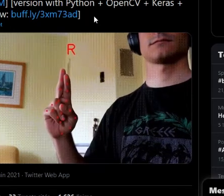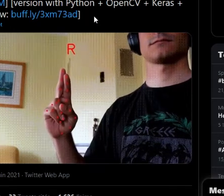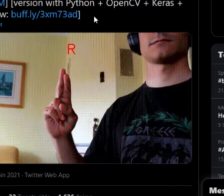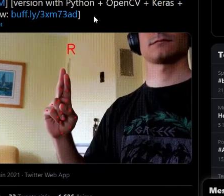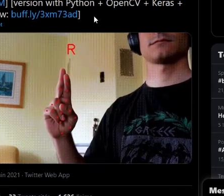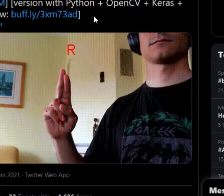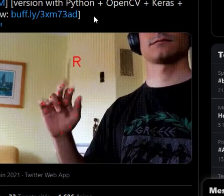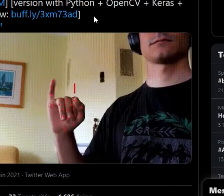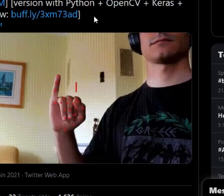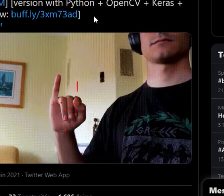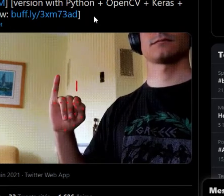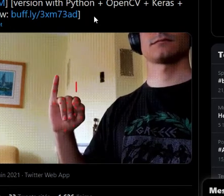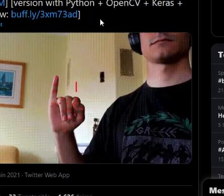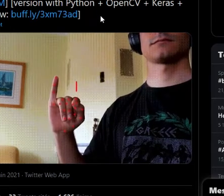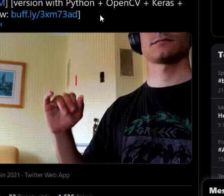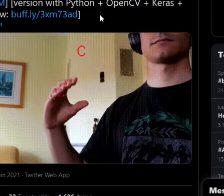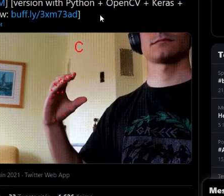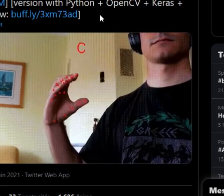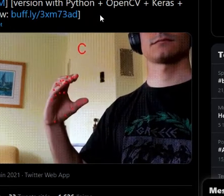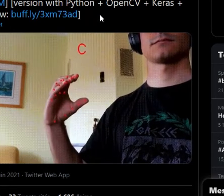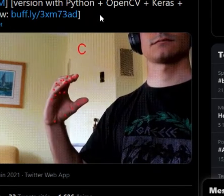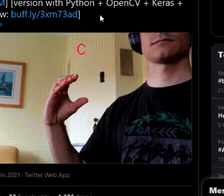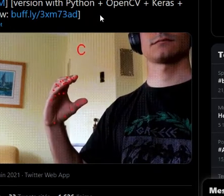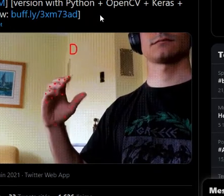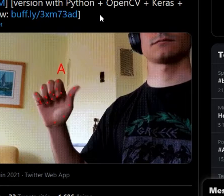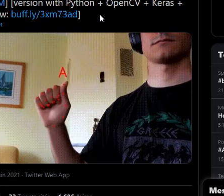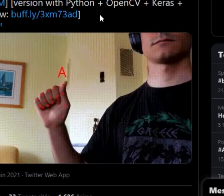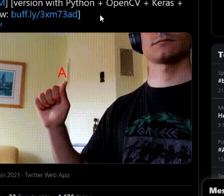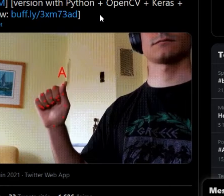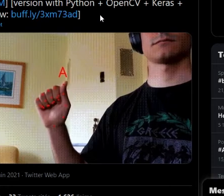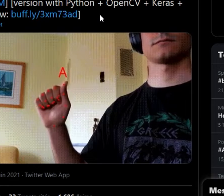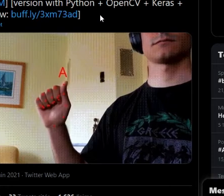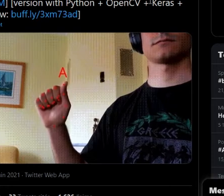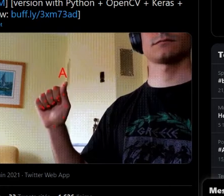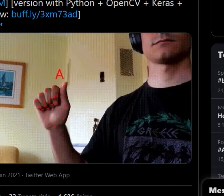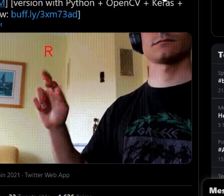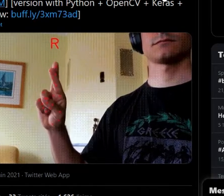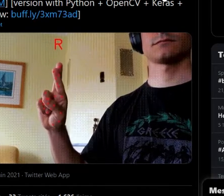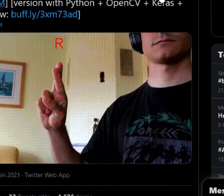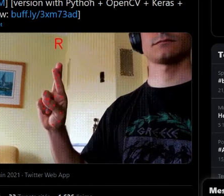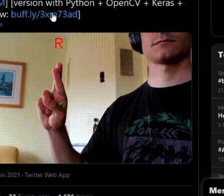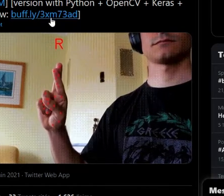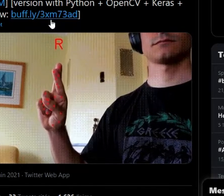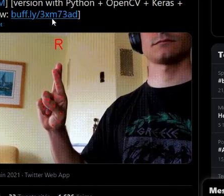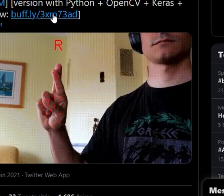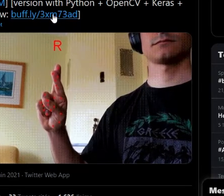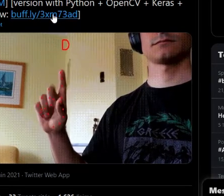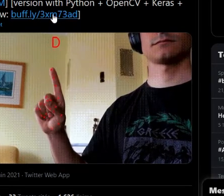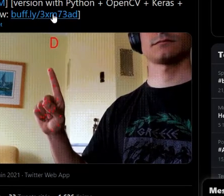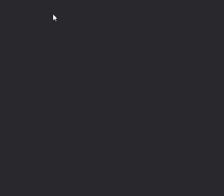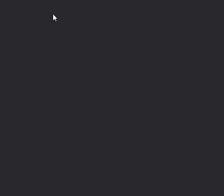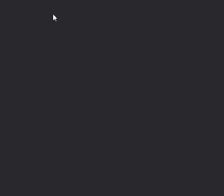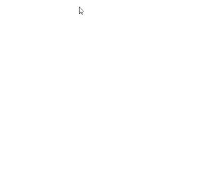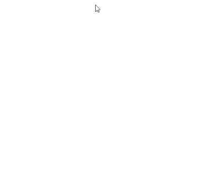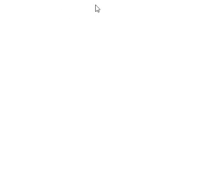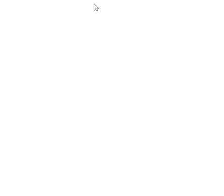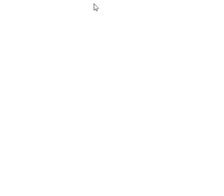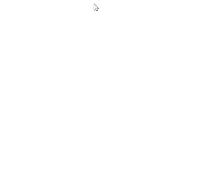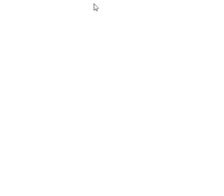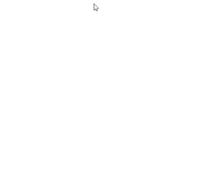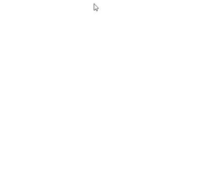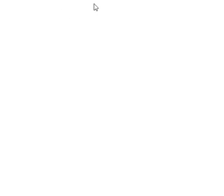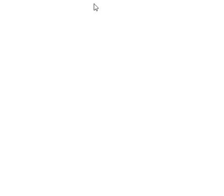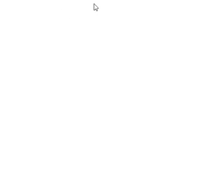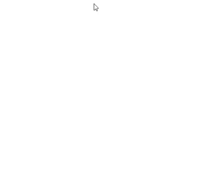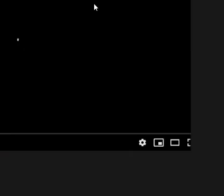Et il y a encore plein d'autres problèmes même qui vont avec ça. Donc, moi, je regarde ça, je fais OK, bon, il y a la source du GIF. Alors là, c'est voilà, il y a une version. Alors, je crois que si on clique, ça nous